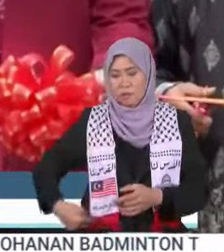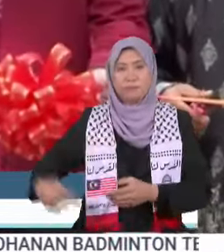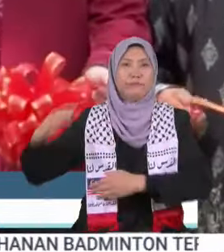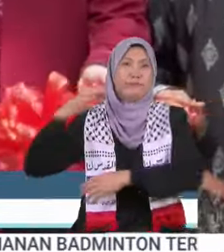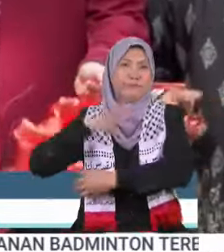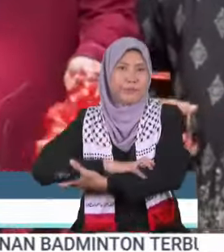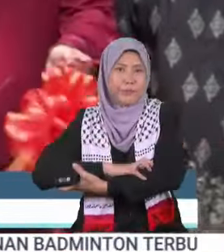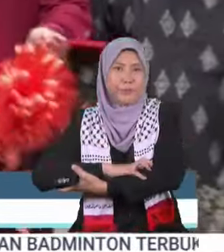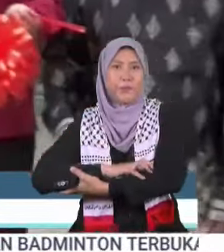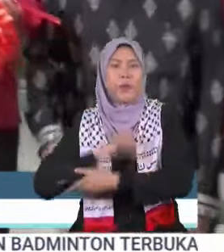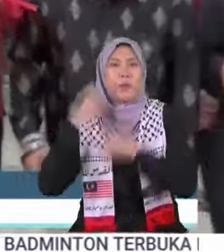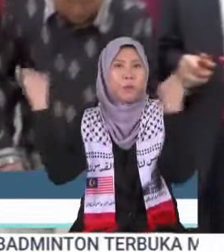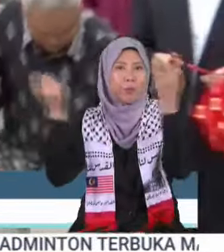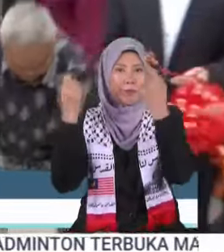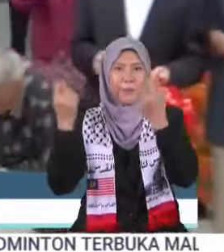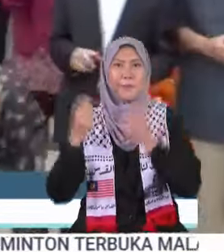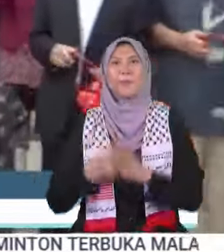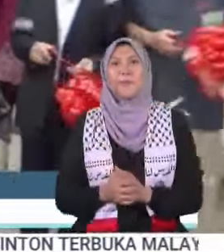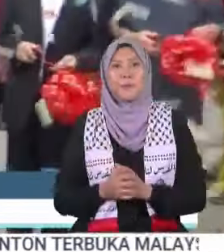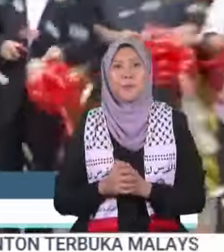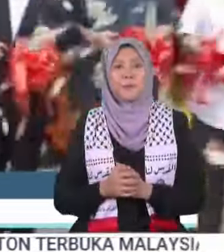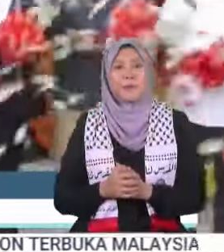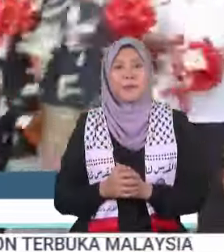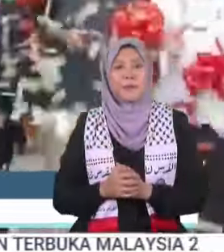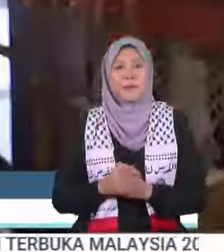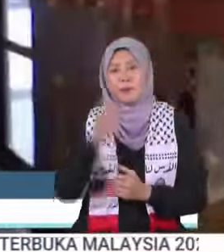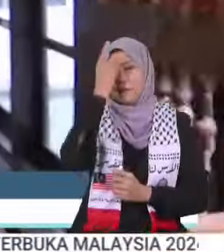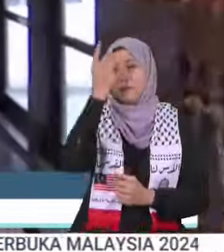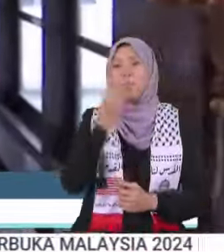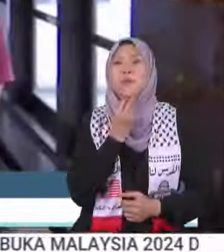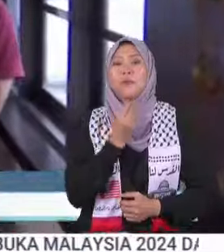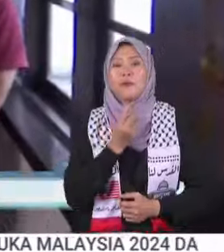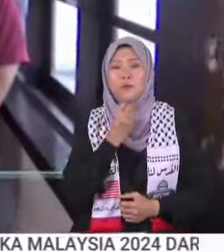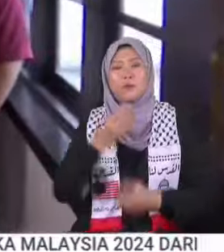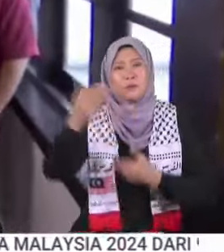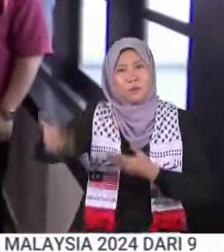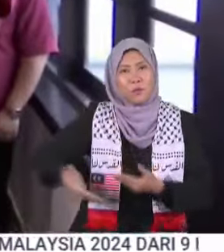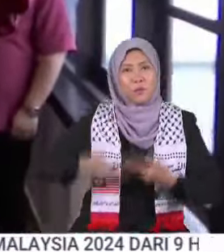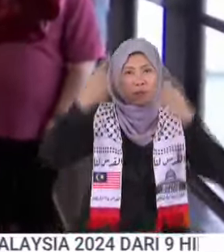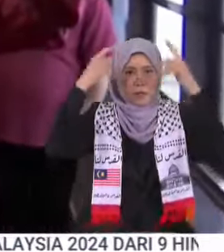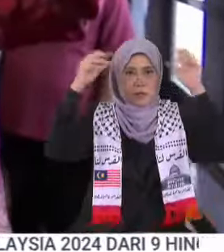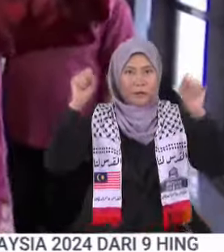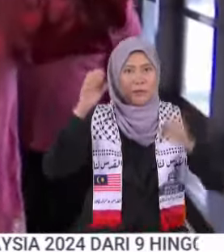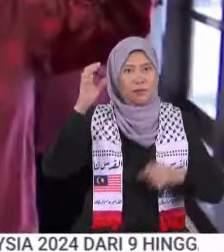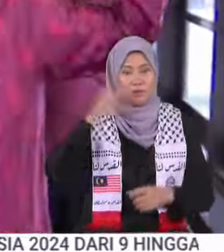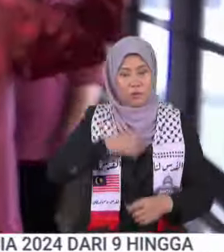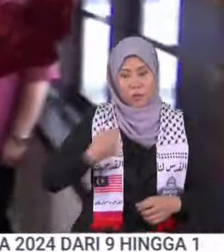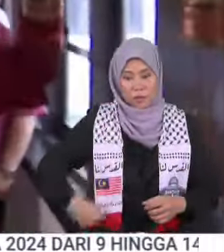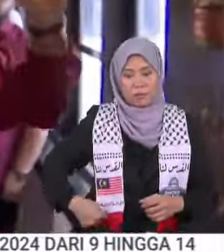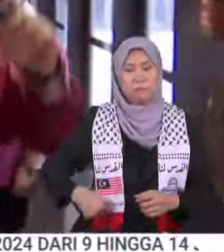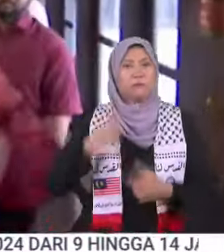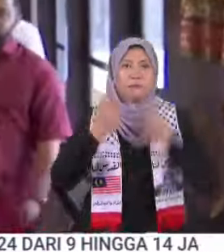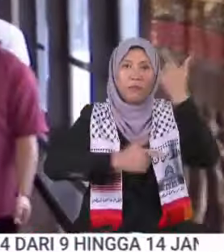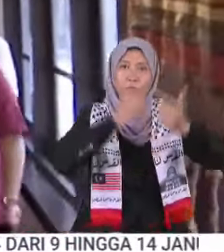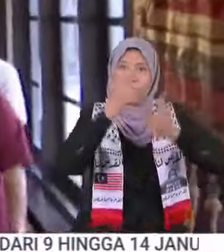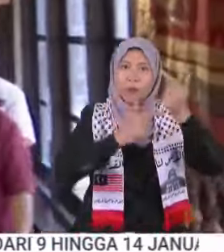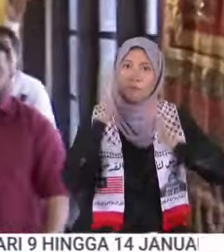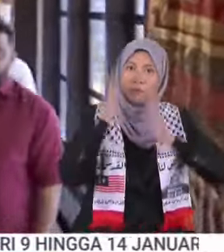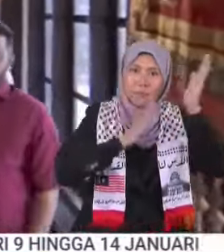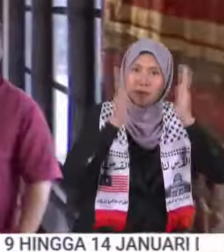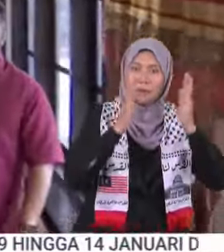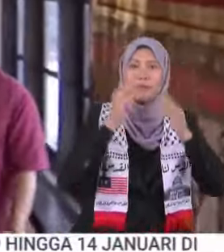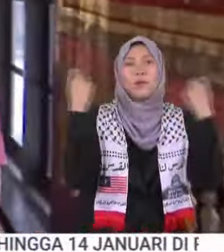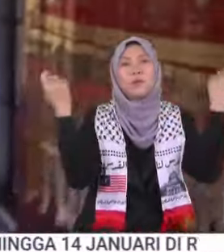China pada September tahun lalu Perdana Menteri Datuk Seri Anwar Ibrahim mengundang presiden China CH Jin Ping mengadakan lawatan ke Malaysia